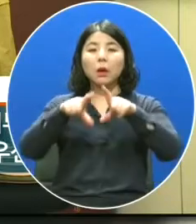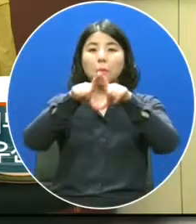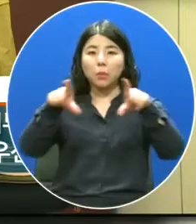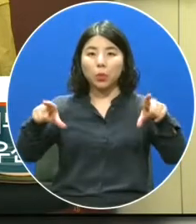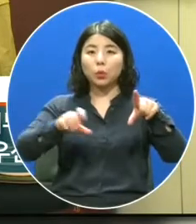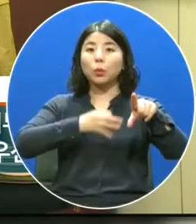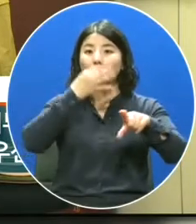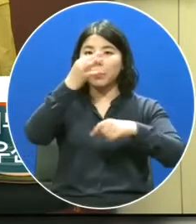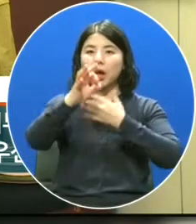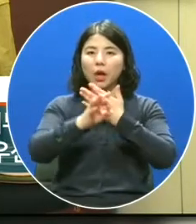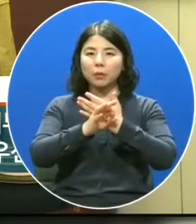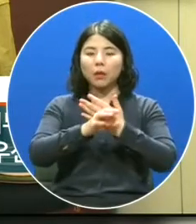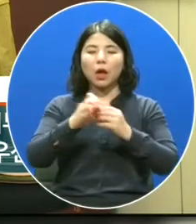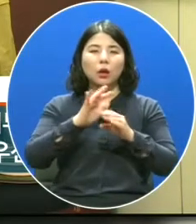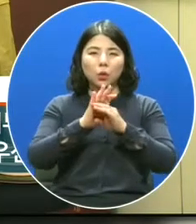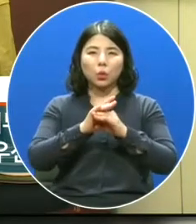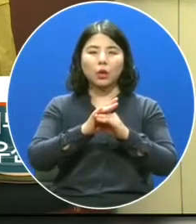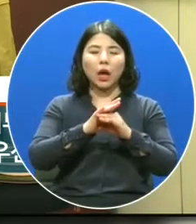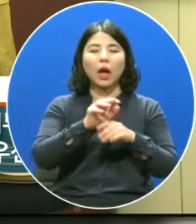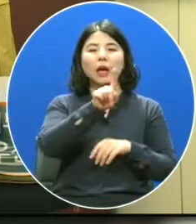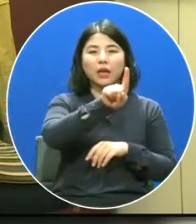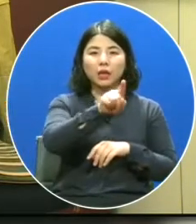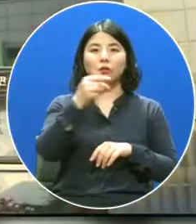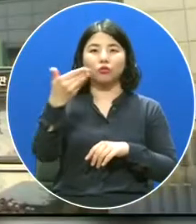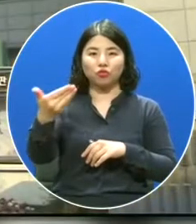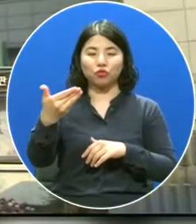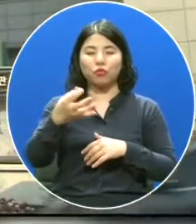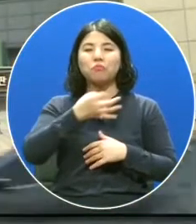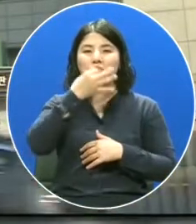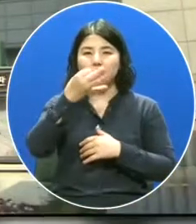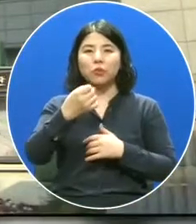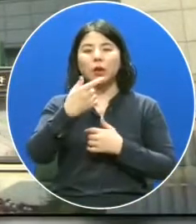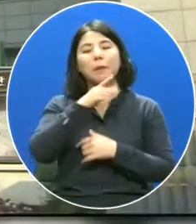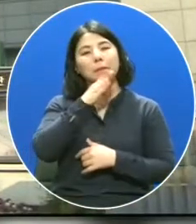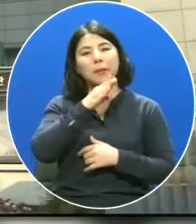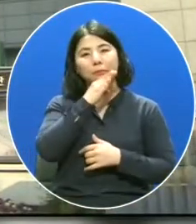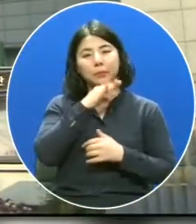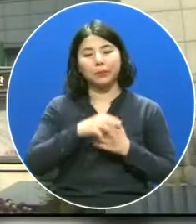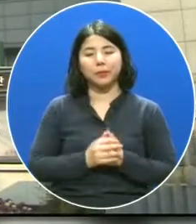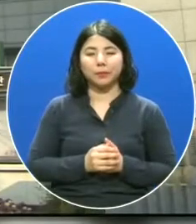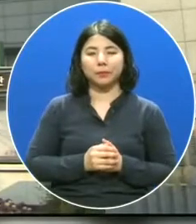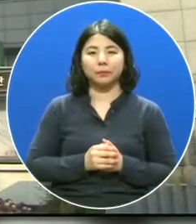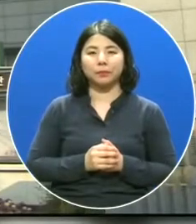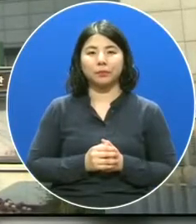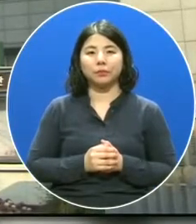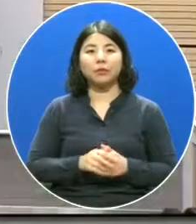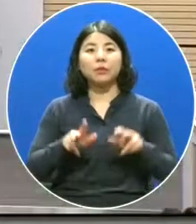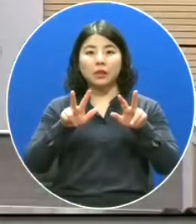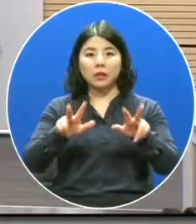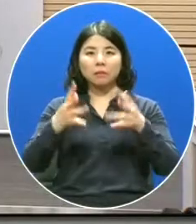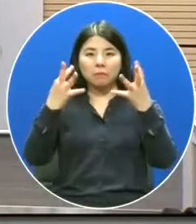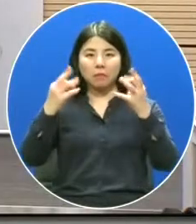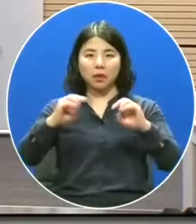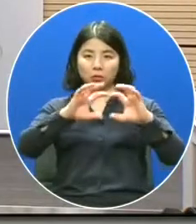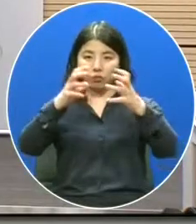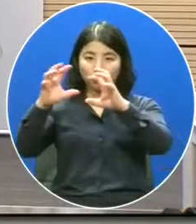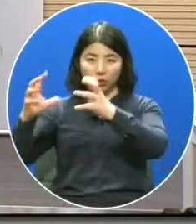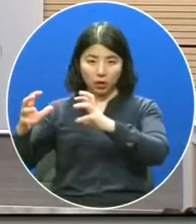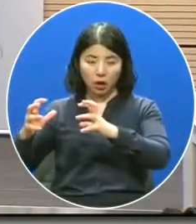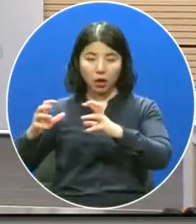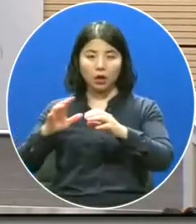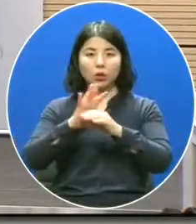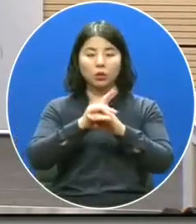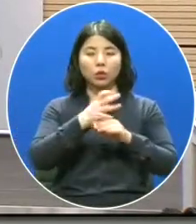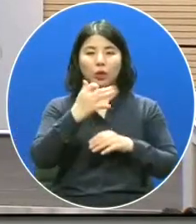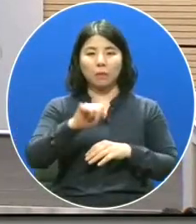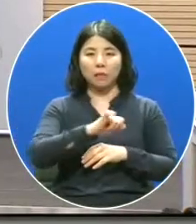그러니까 통상적으로 한다면 코로나19로 발음하는 것이 일반적입니다. 현재 많은